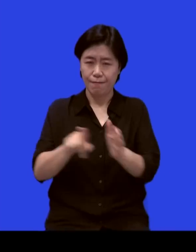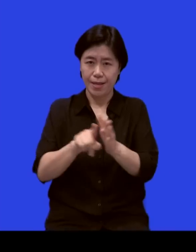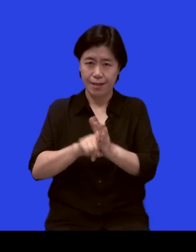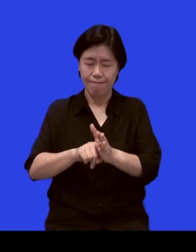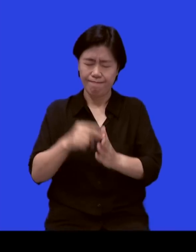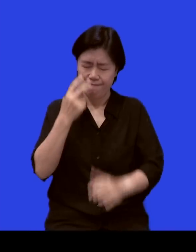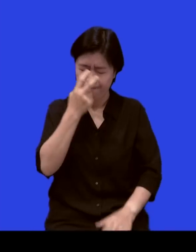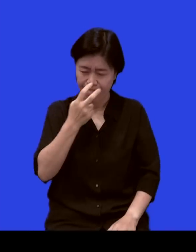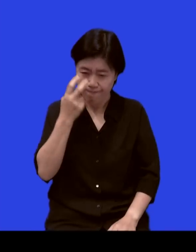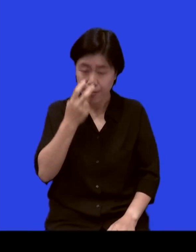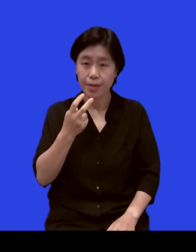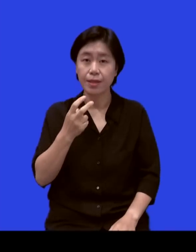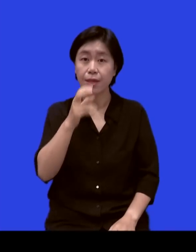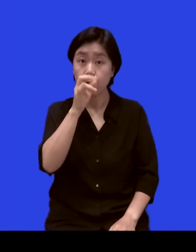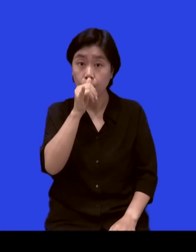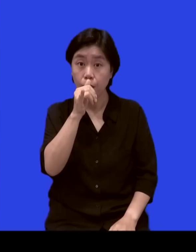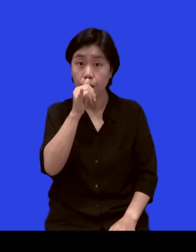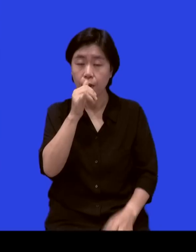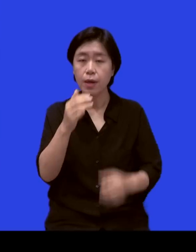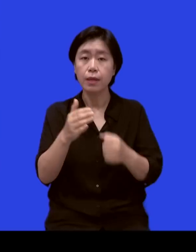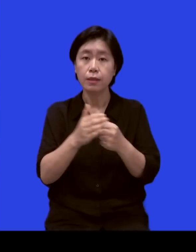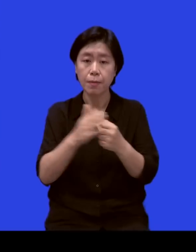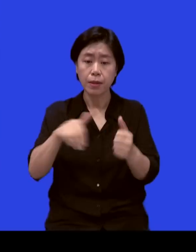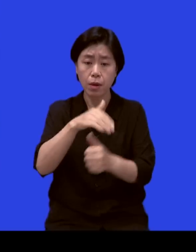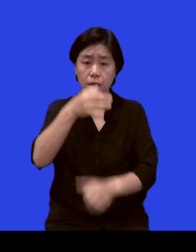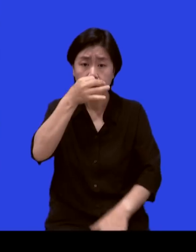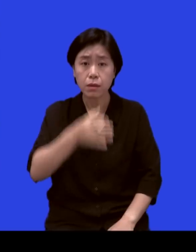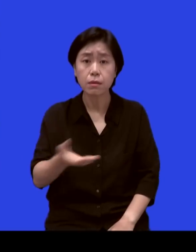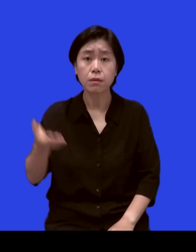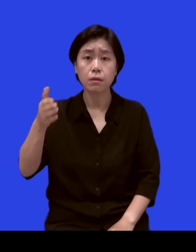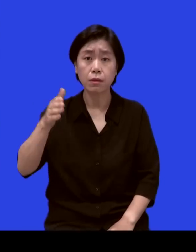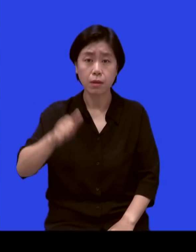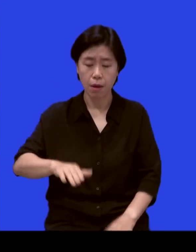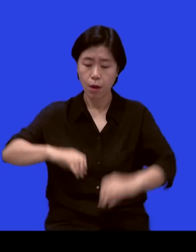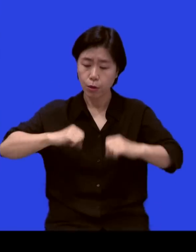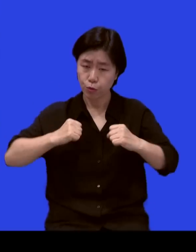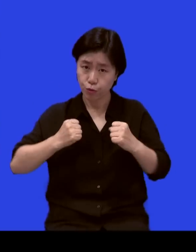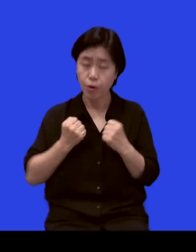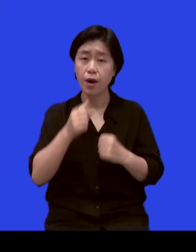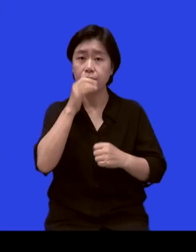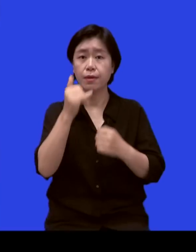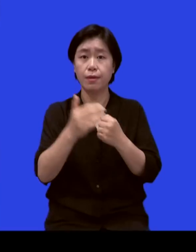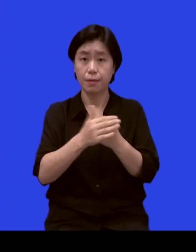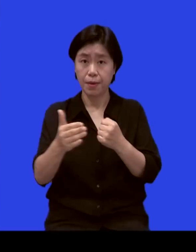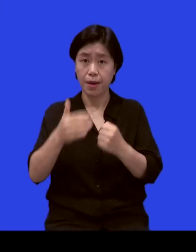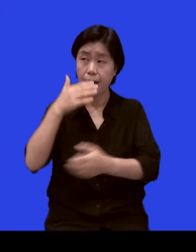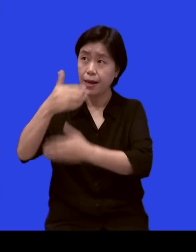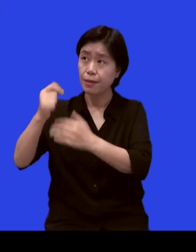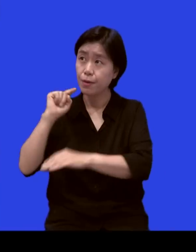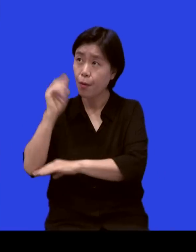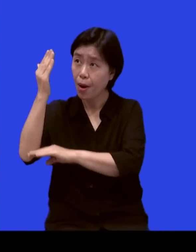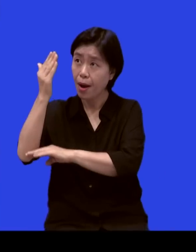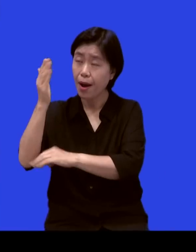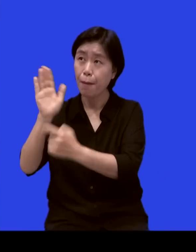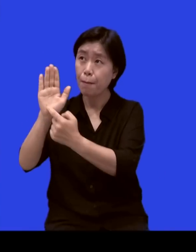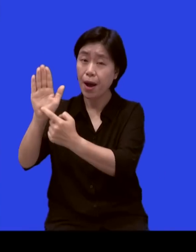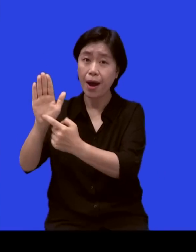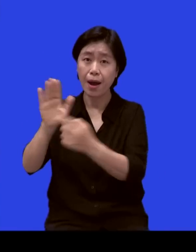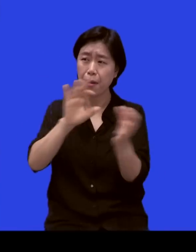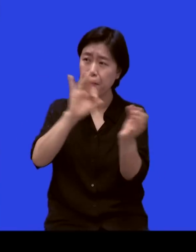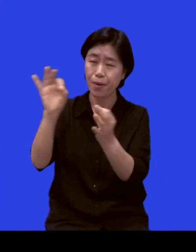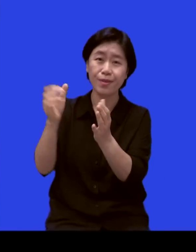힘들고 지친 상태에서 이렇게 선택을 했지만 결국에는 그 순종을 통해서 하나님께서 일하시는 걸 보게 되셨잖아요.